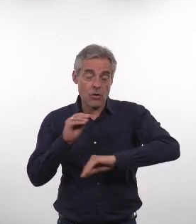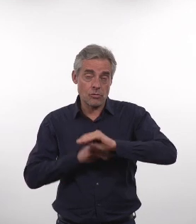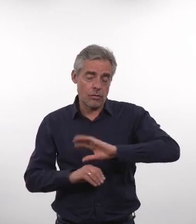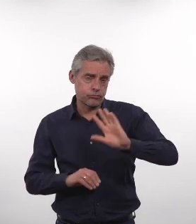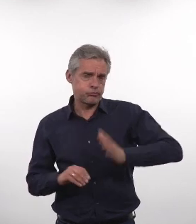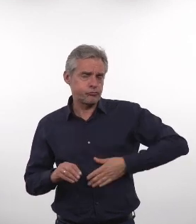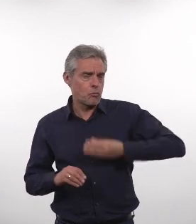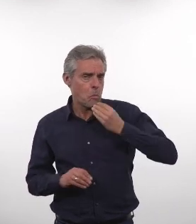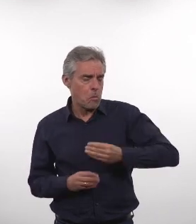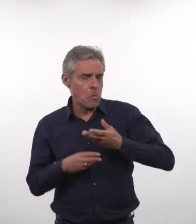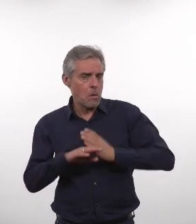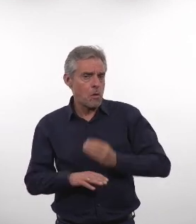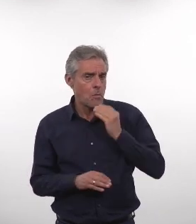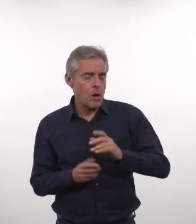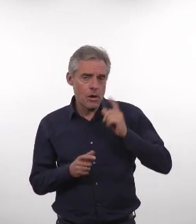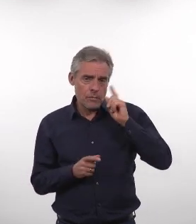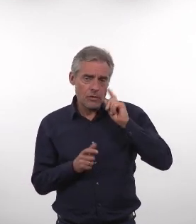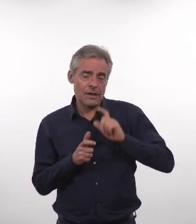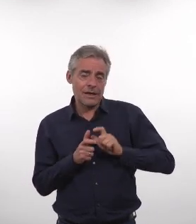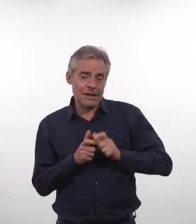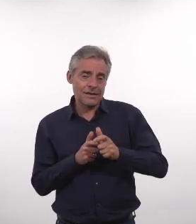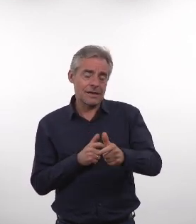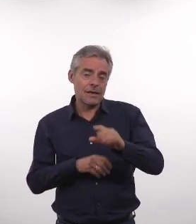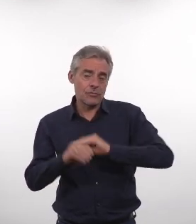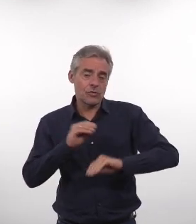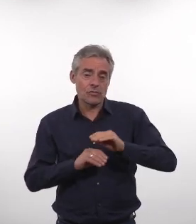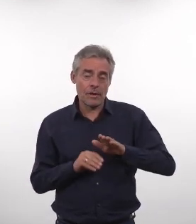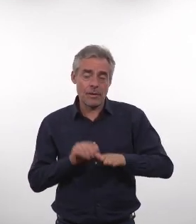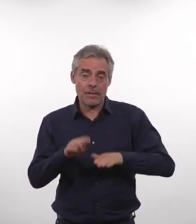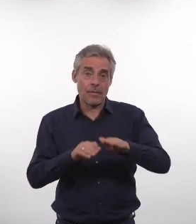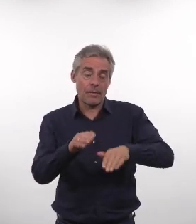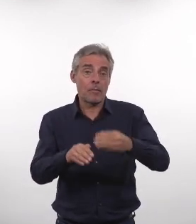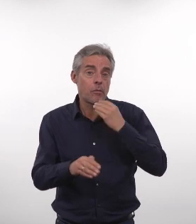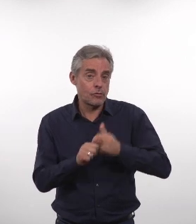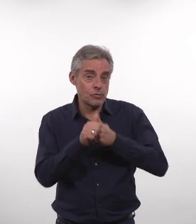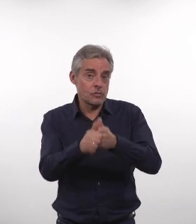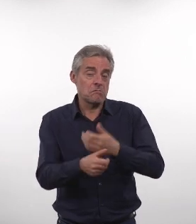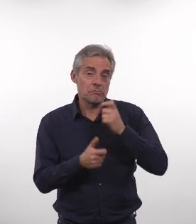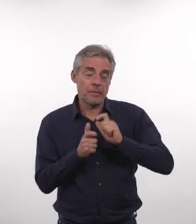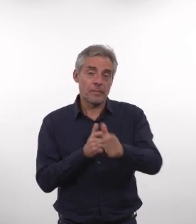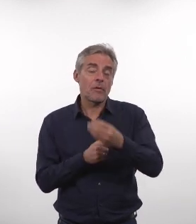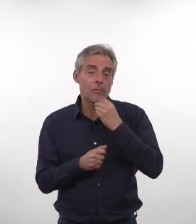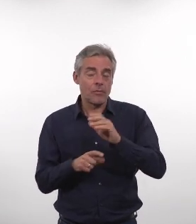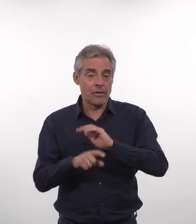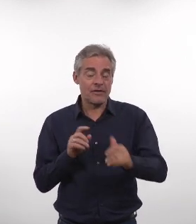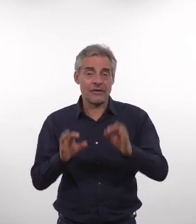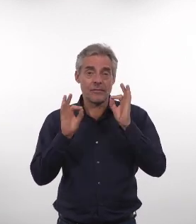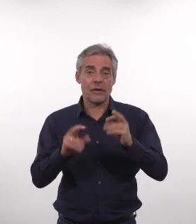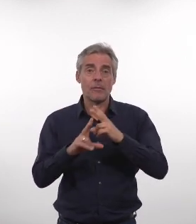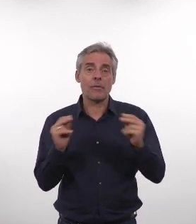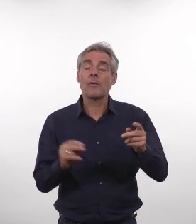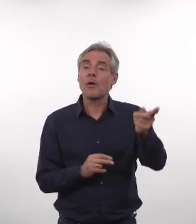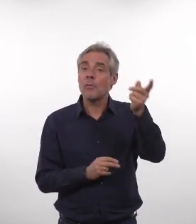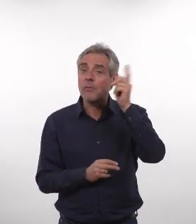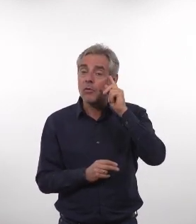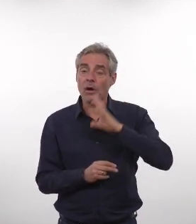avoir lieu et surtout qui va bien connaître les étapes du soin. Déjà pour faire les étapes dans le bon ordre et puis pour les faire correctement, parce que on a déjà